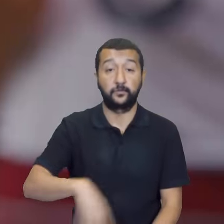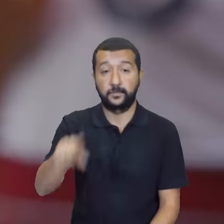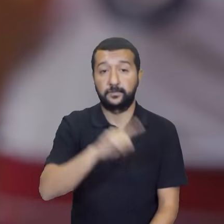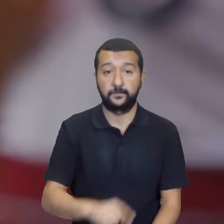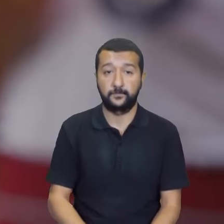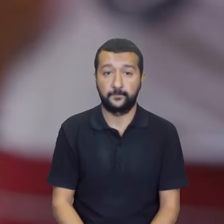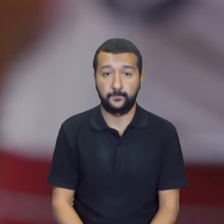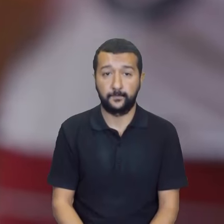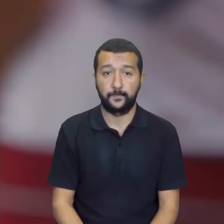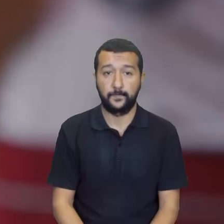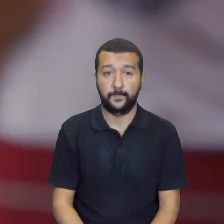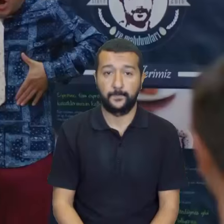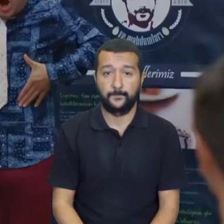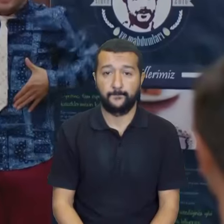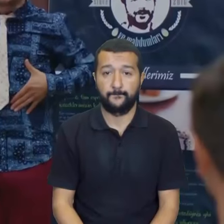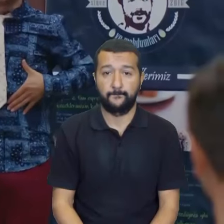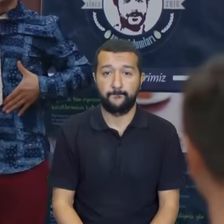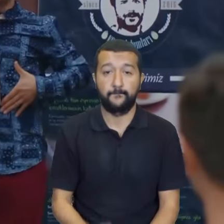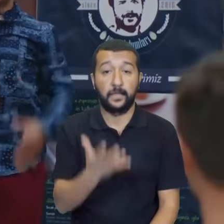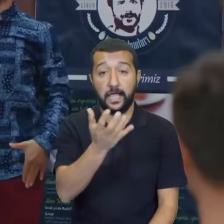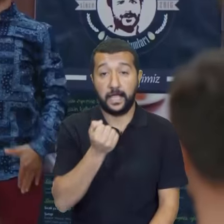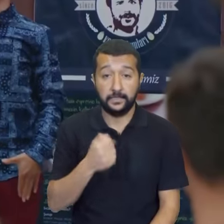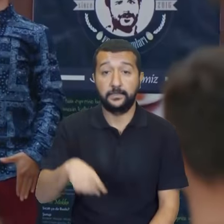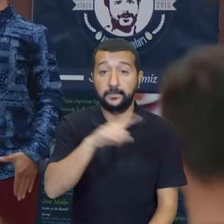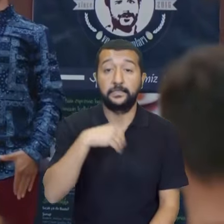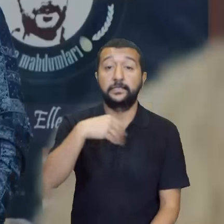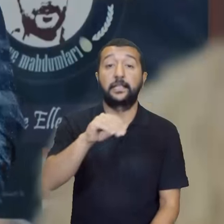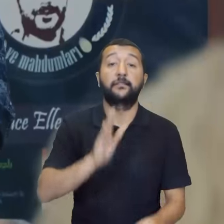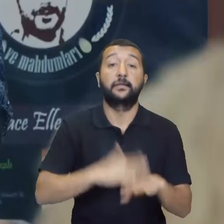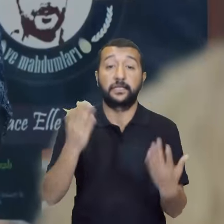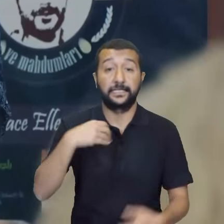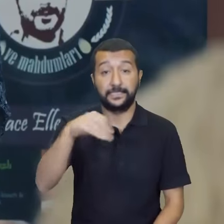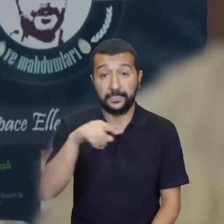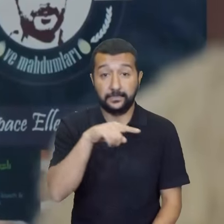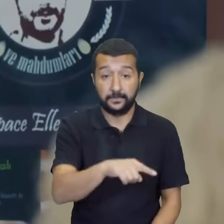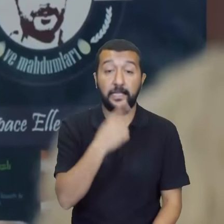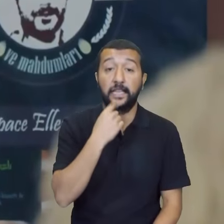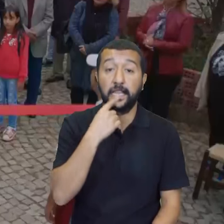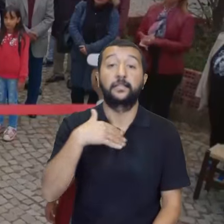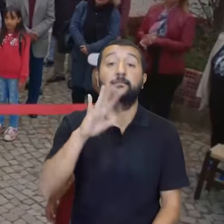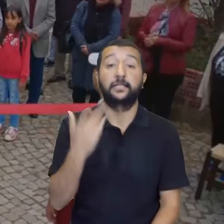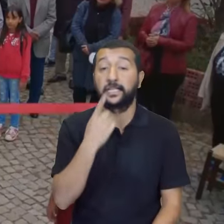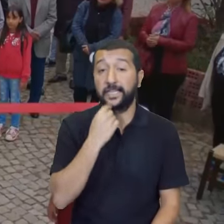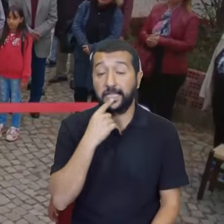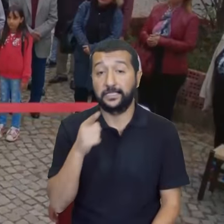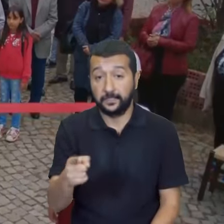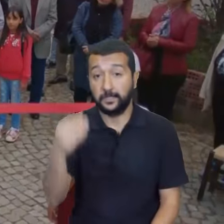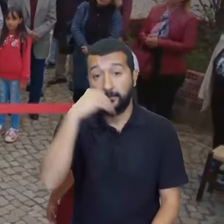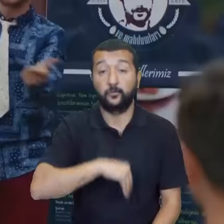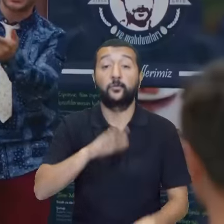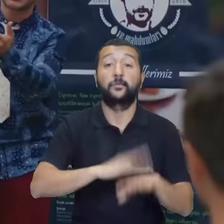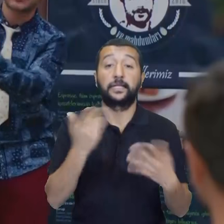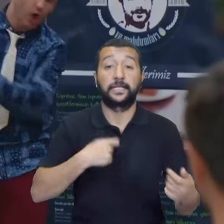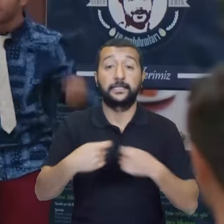size. Münir dikkatle dinliyor. Aldığını satmadan, sattığını tatmadan, tattığını